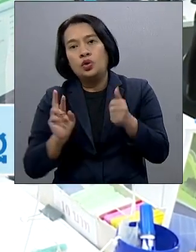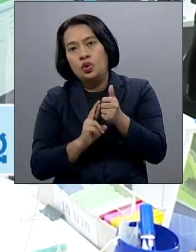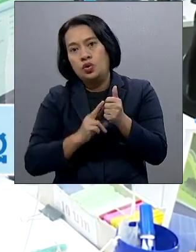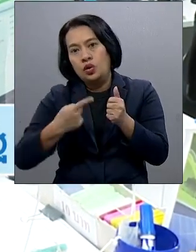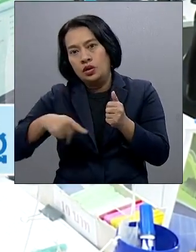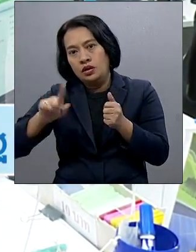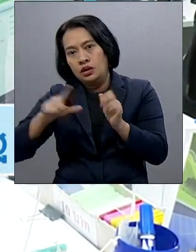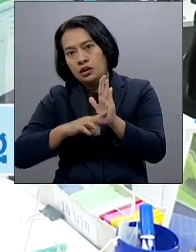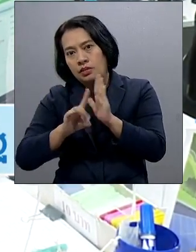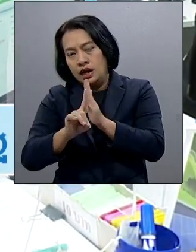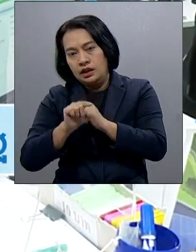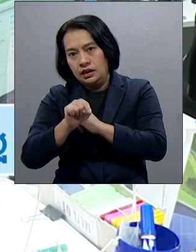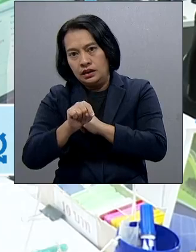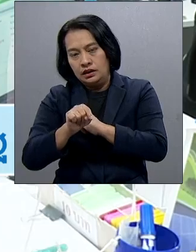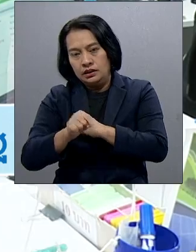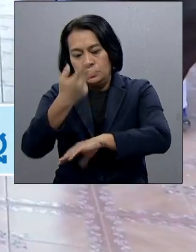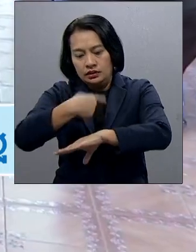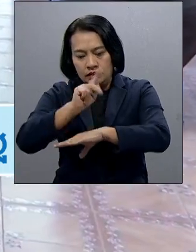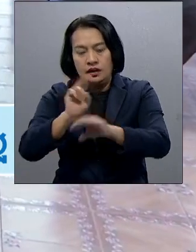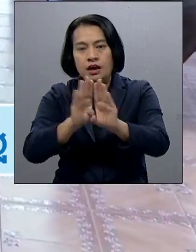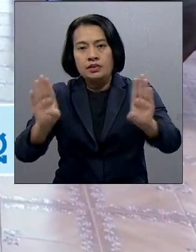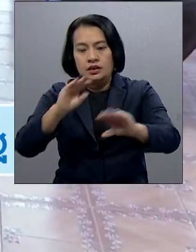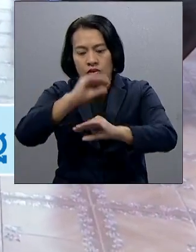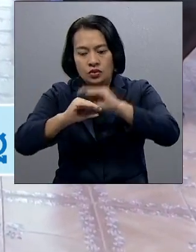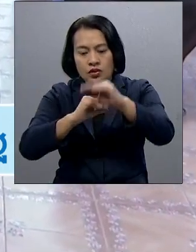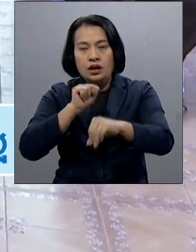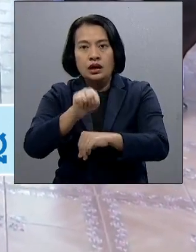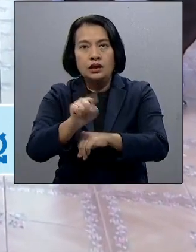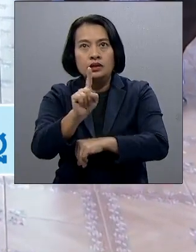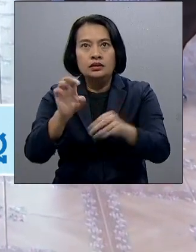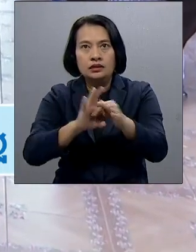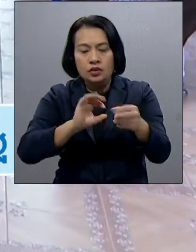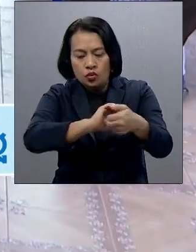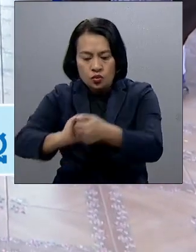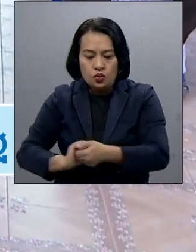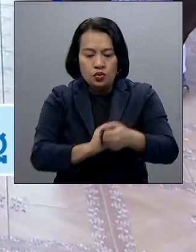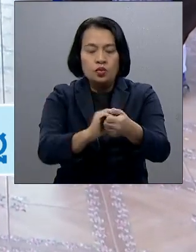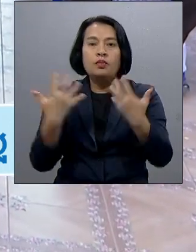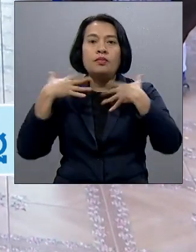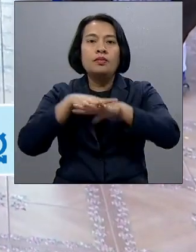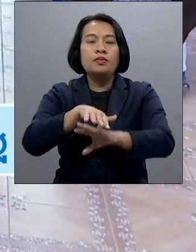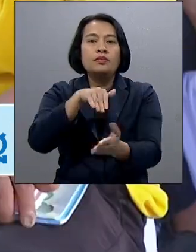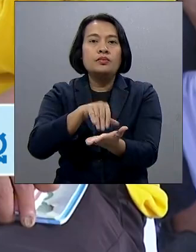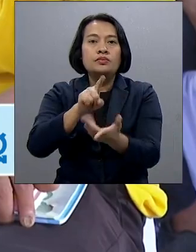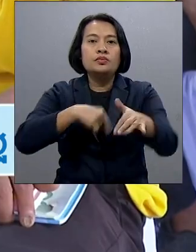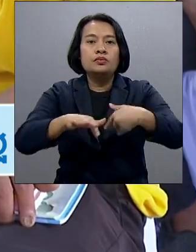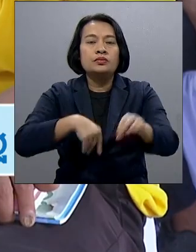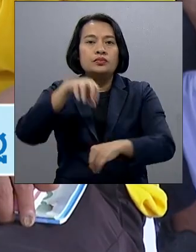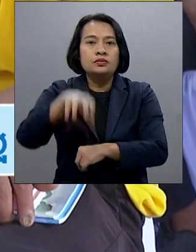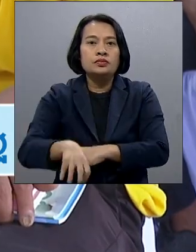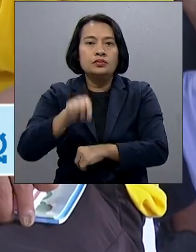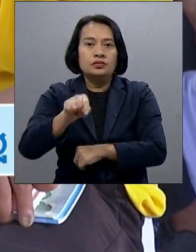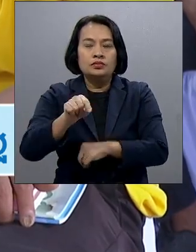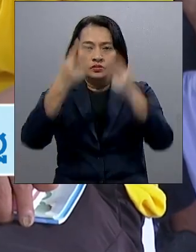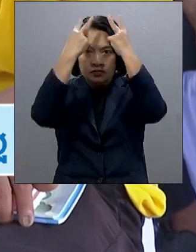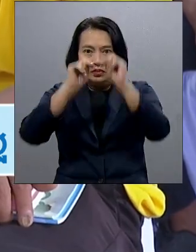ายกรัฐมนตรีเป็นประธานเปิดโครงการสร้างความสัมพันธ์กับผู้รับบริการของศูนย์บริการประชาชนสำนักงานปลัดสำนักนายกรัฐ